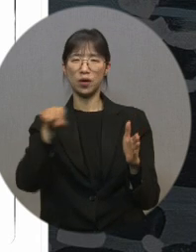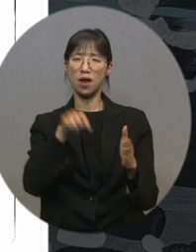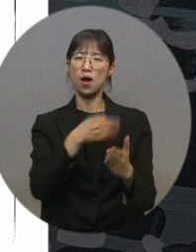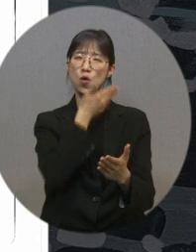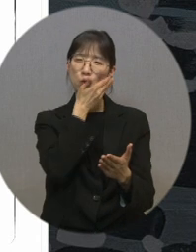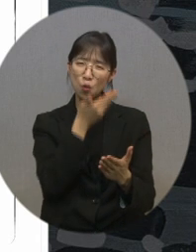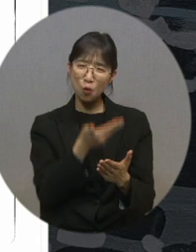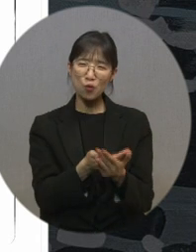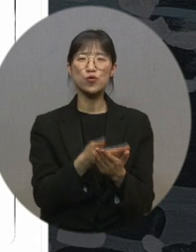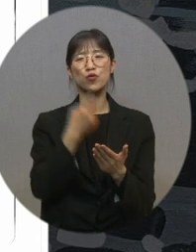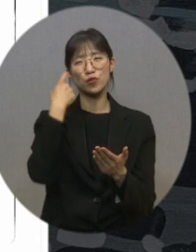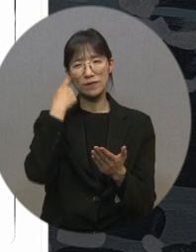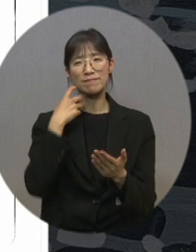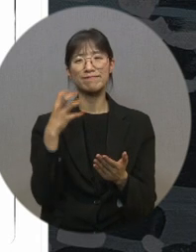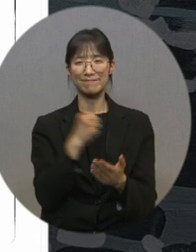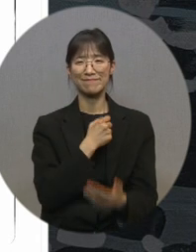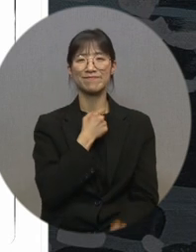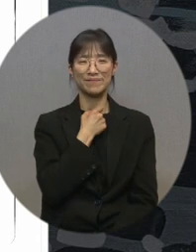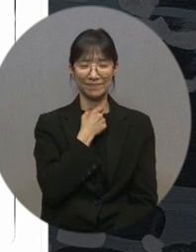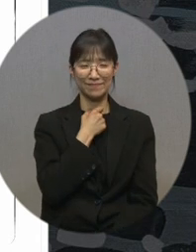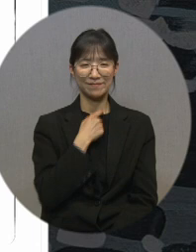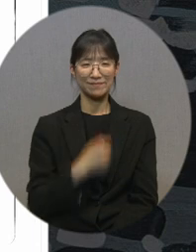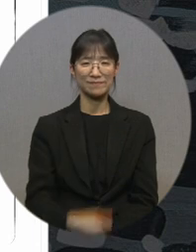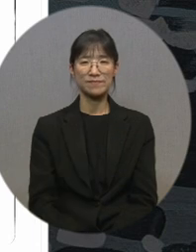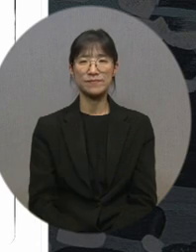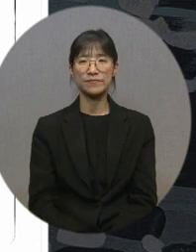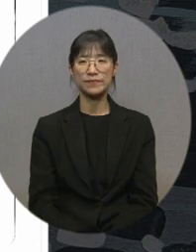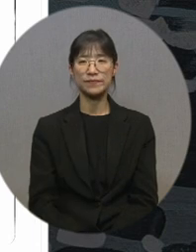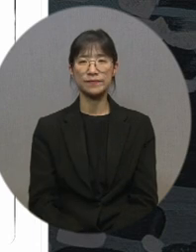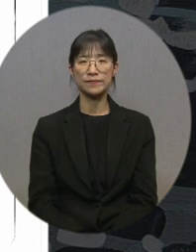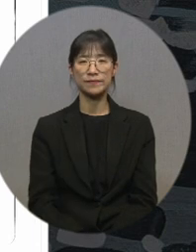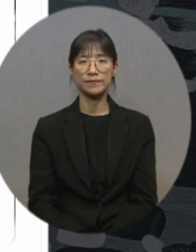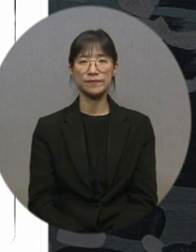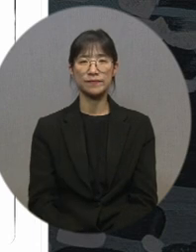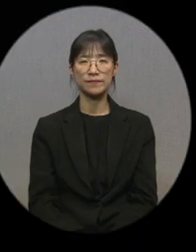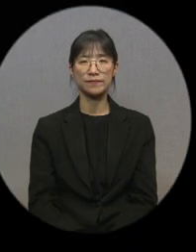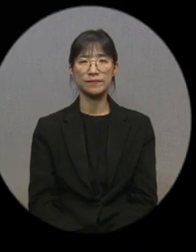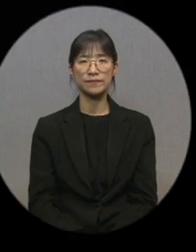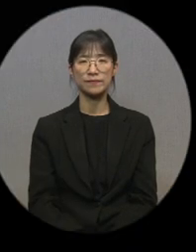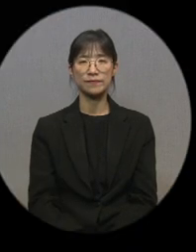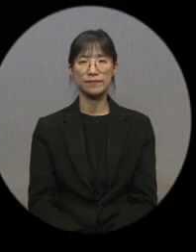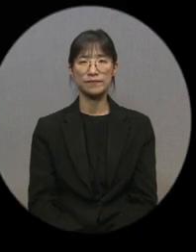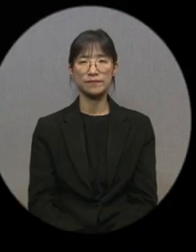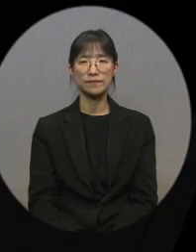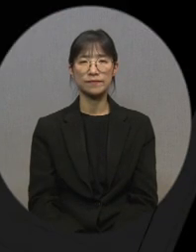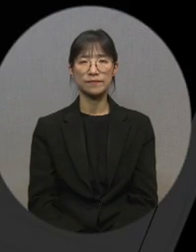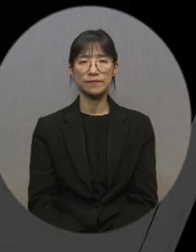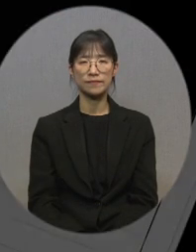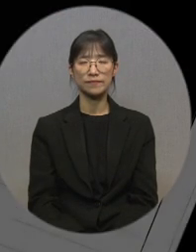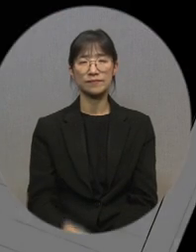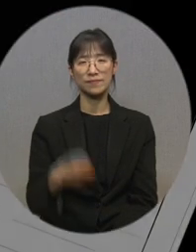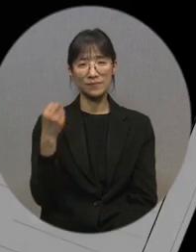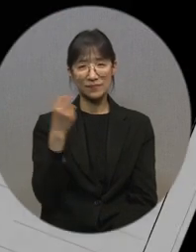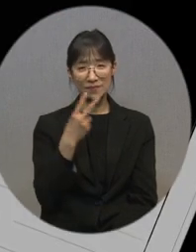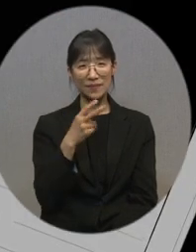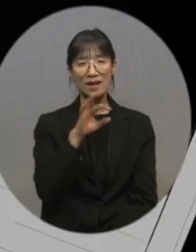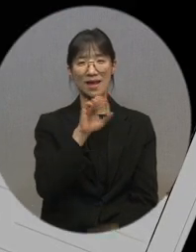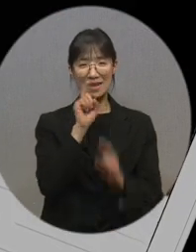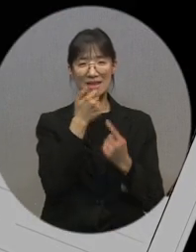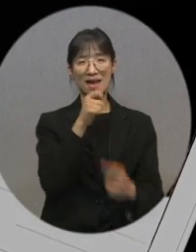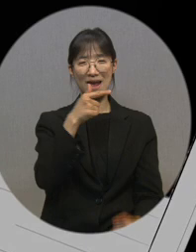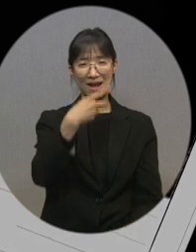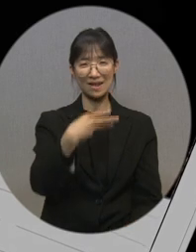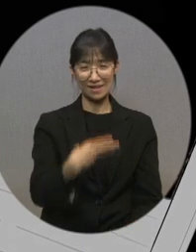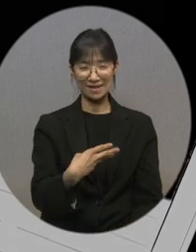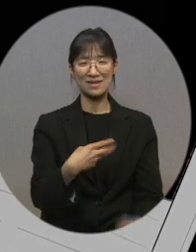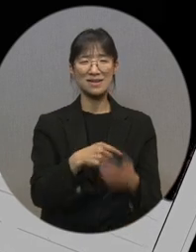소중함을 간직하고자 합니다. 또한 이하늘 작가는 그림을